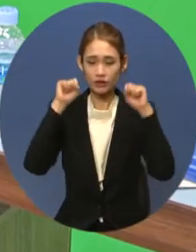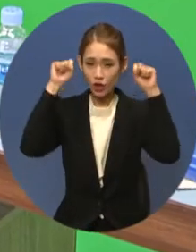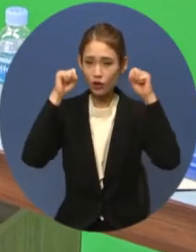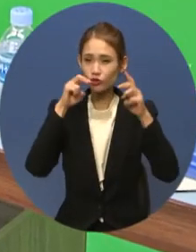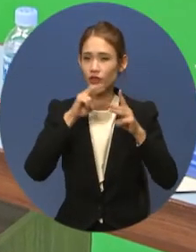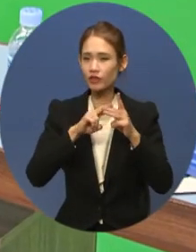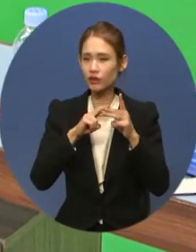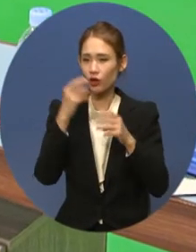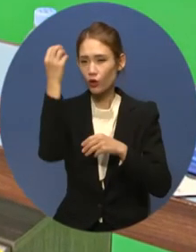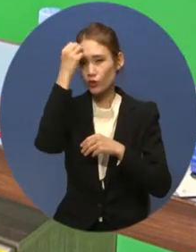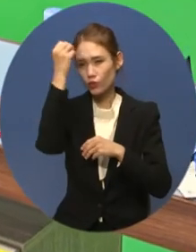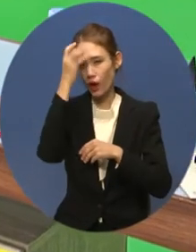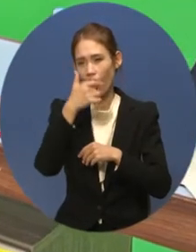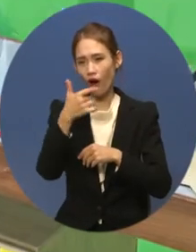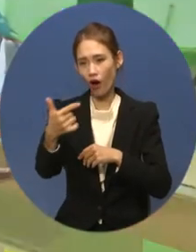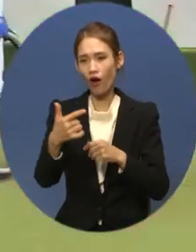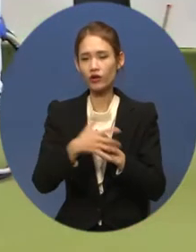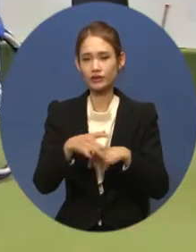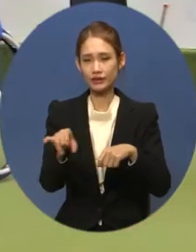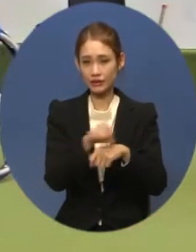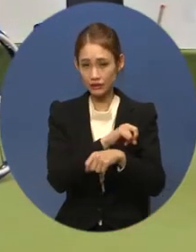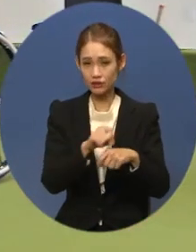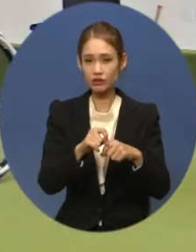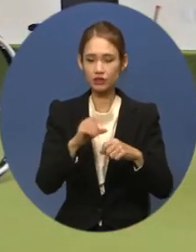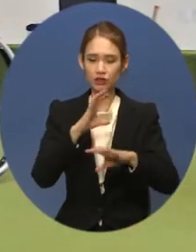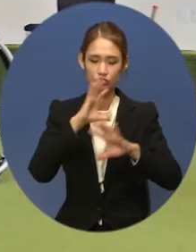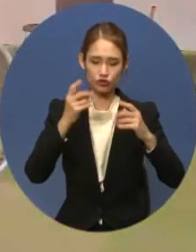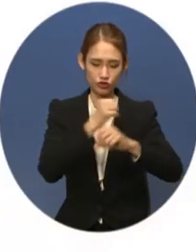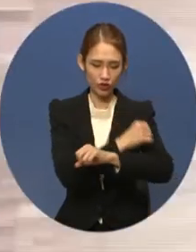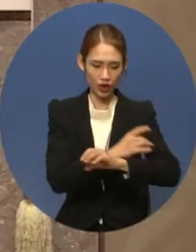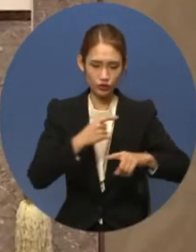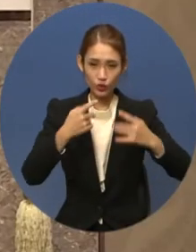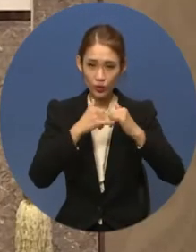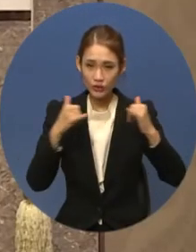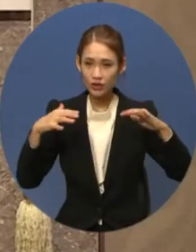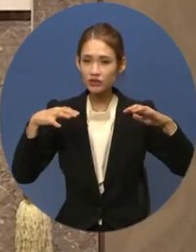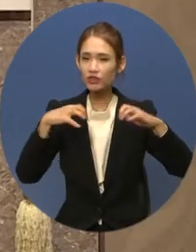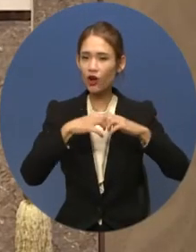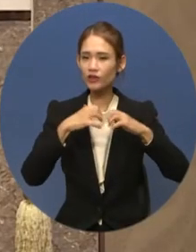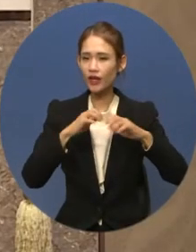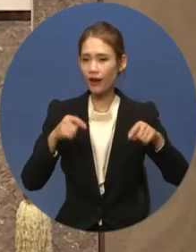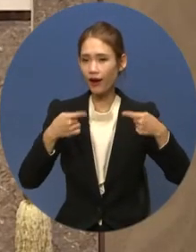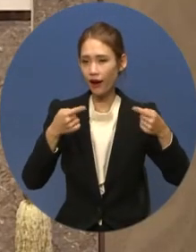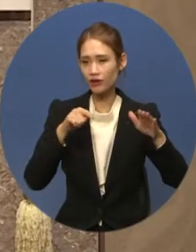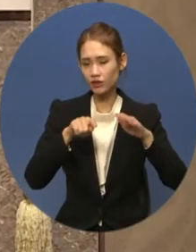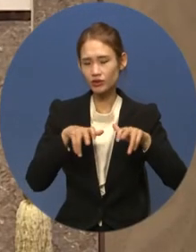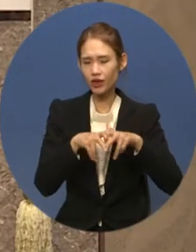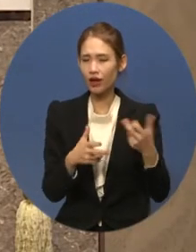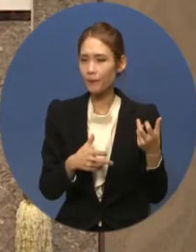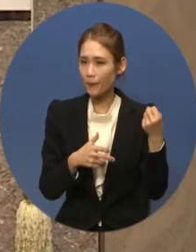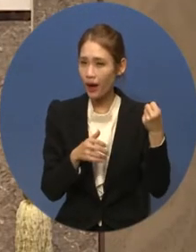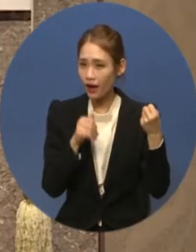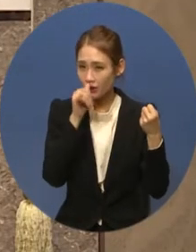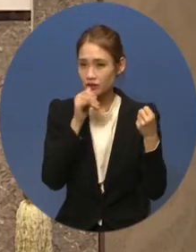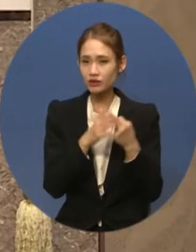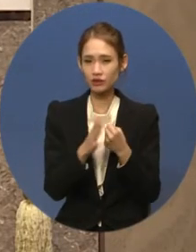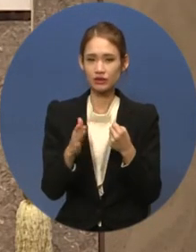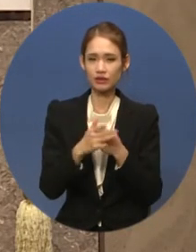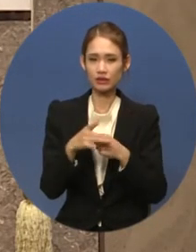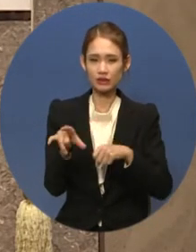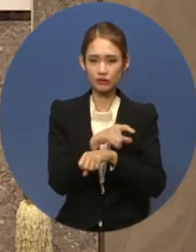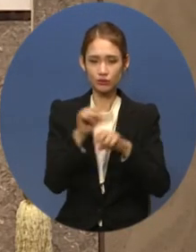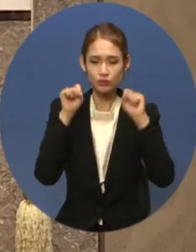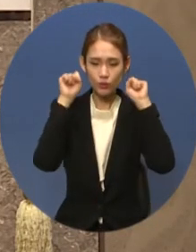규모를 갖추고 있고 특히 이제 국가의 공자 분들이 전쟁에 나가서 가지고 장애를 입으신 분들도 많이 있지만 이온들이 스포츠